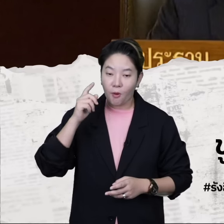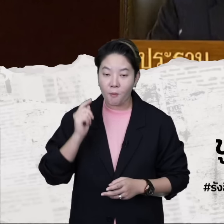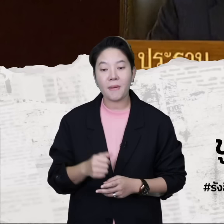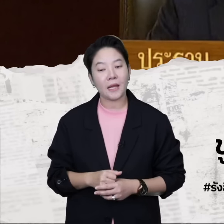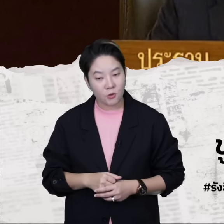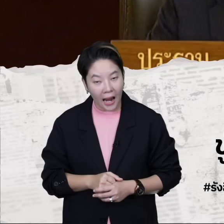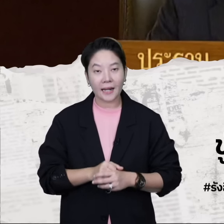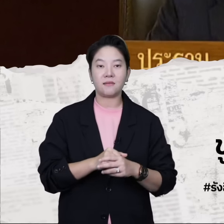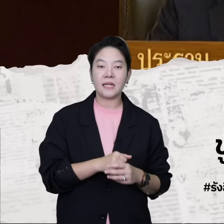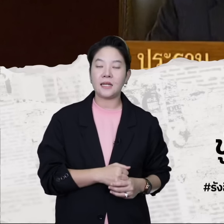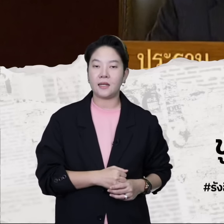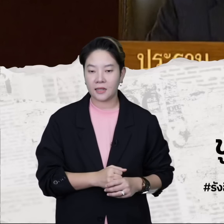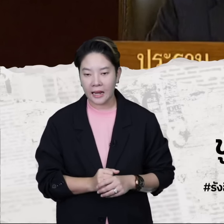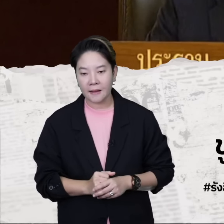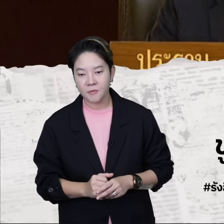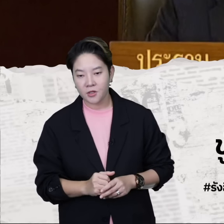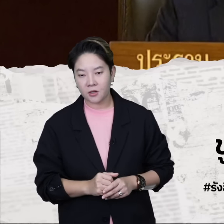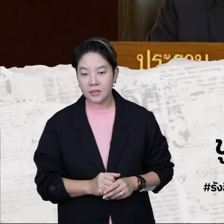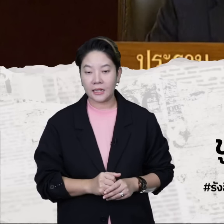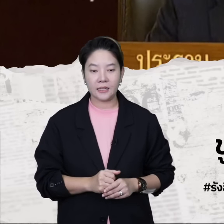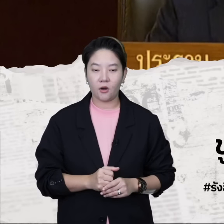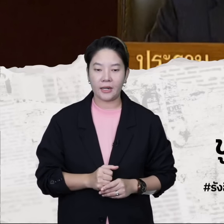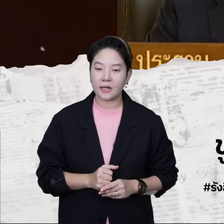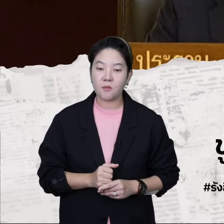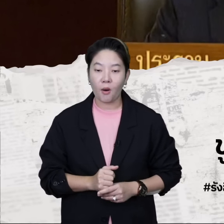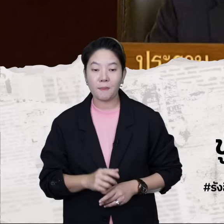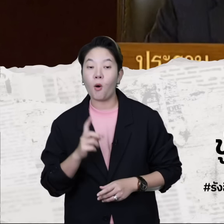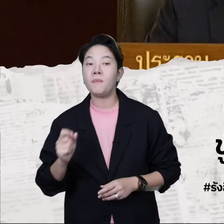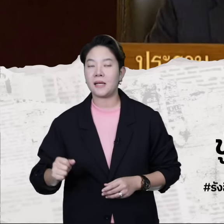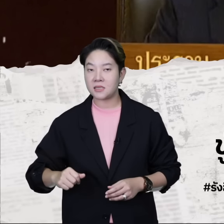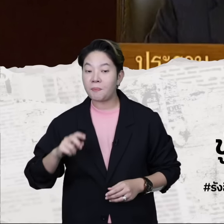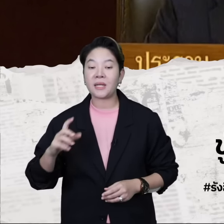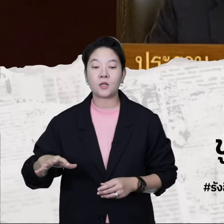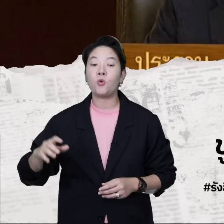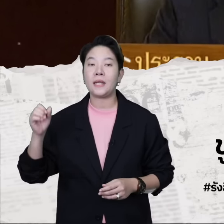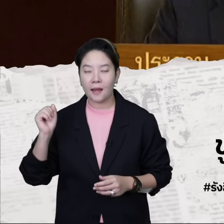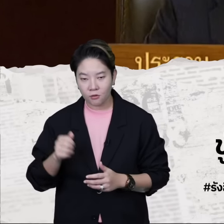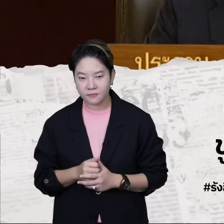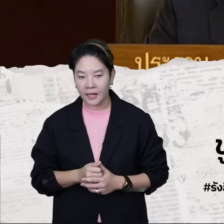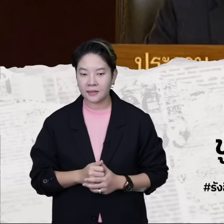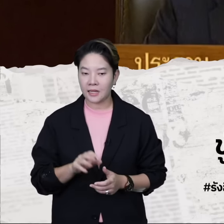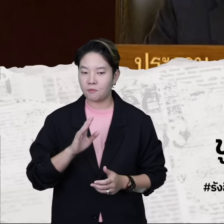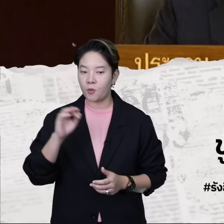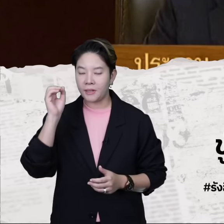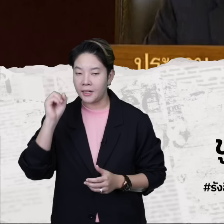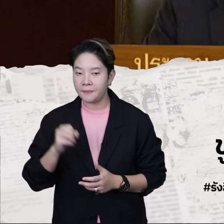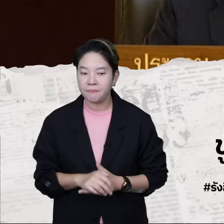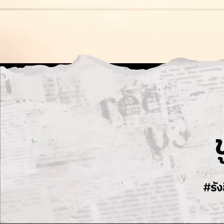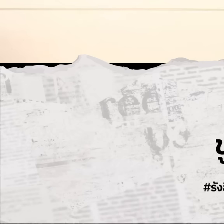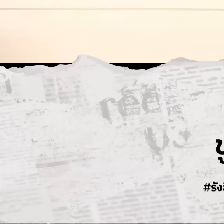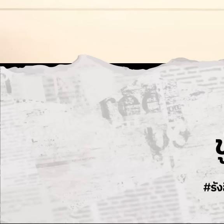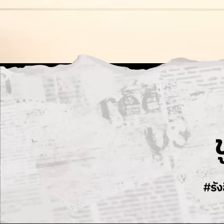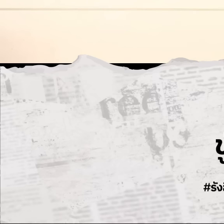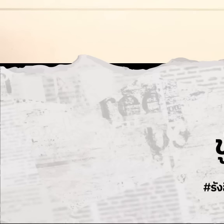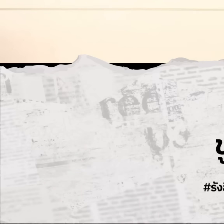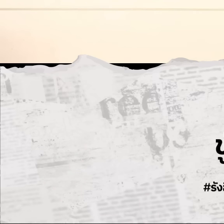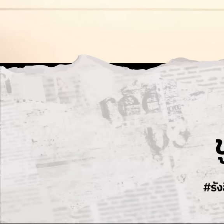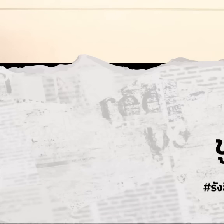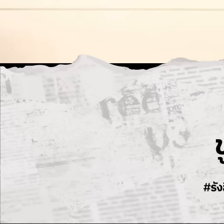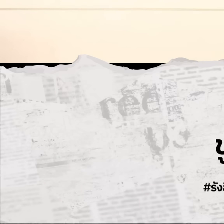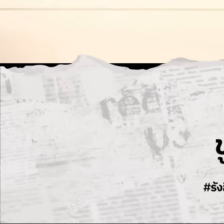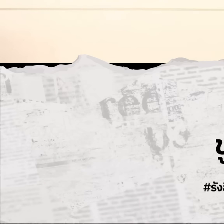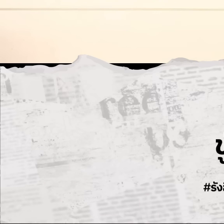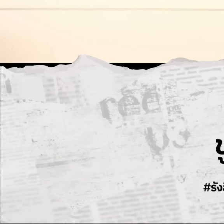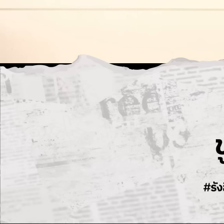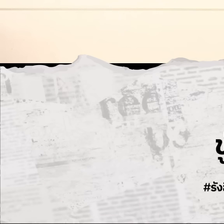อย่างนั้นผมไม่อนุญาตนี่นะคะก็เดือดนิดหน่อยนะแล้วก็บอกว่าผมเนี่ยจะปิดกระทู้นี้แล้วนะตัดบทไปเลย ท่านถามจากการถ